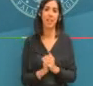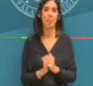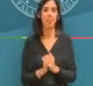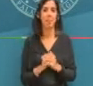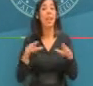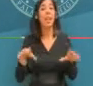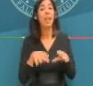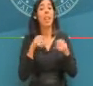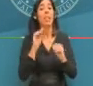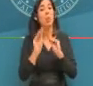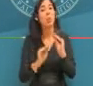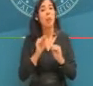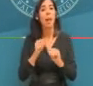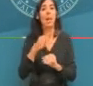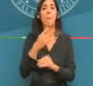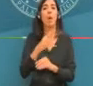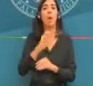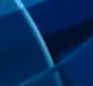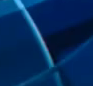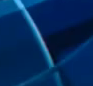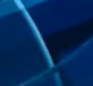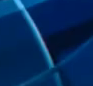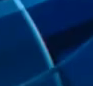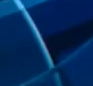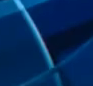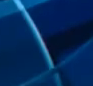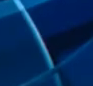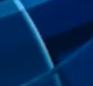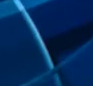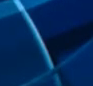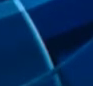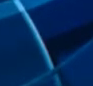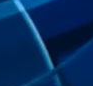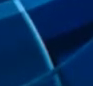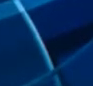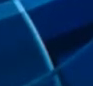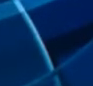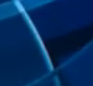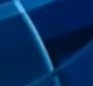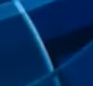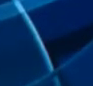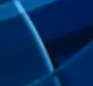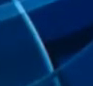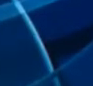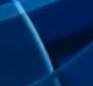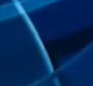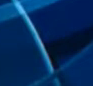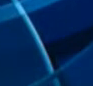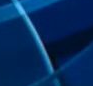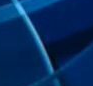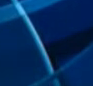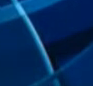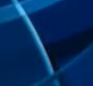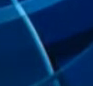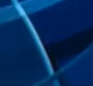presidente bongiorno è un giorno ed allora ecco abbiamo sentito il premier conte che ha